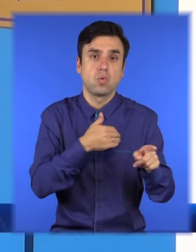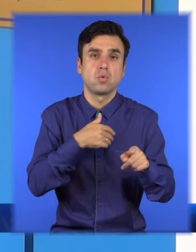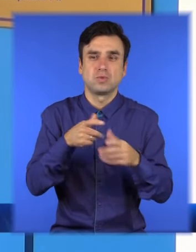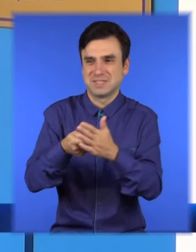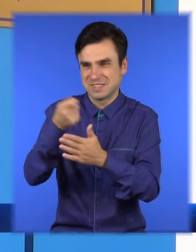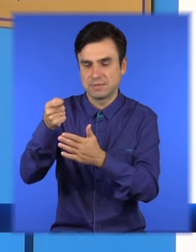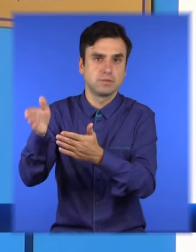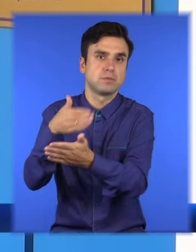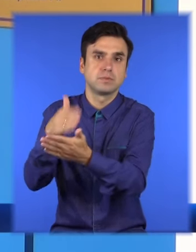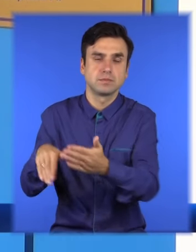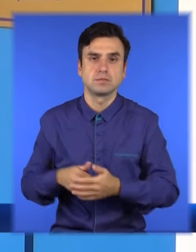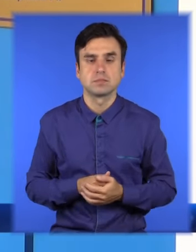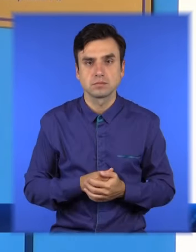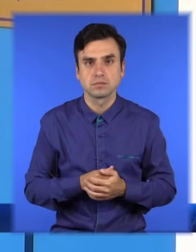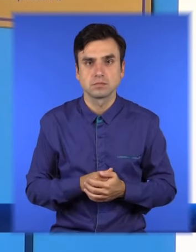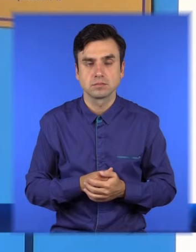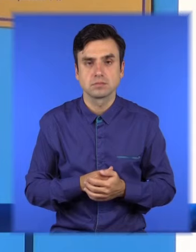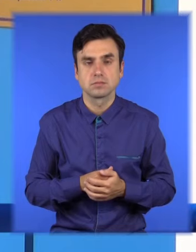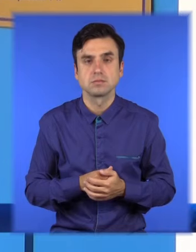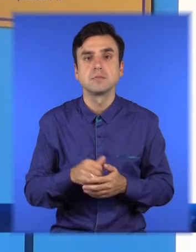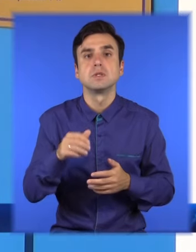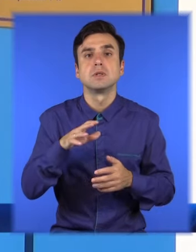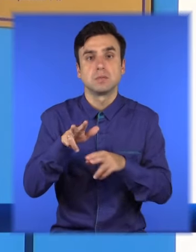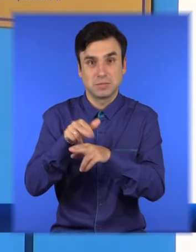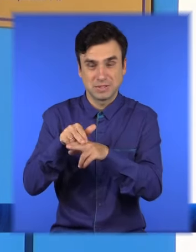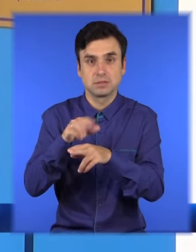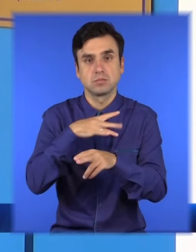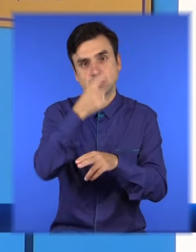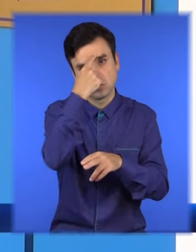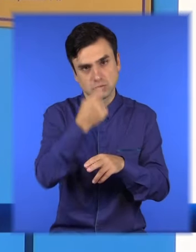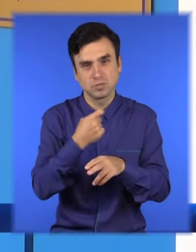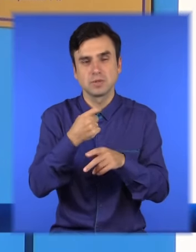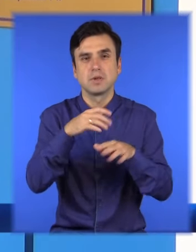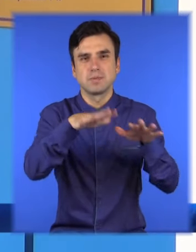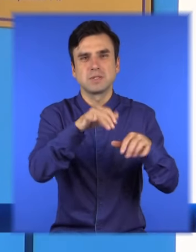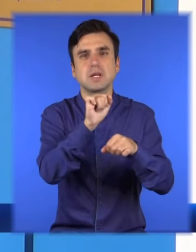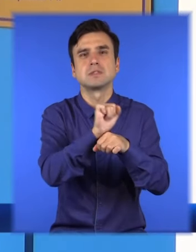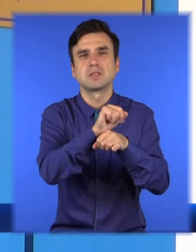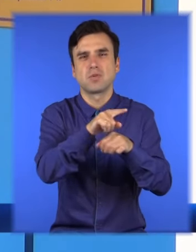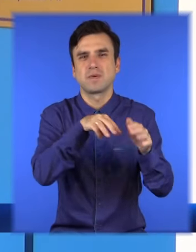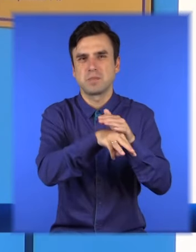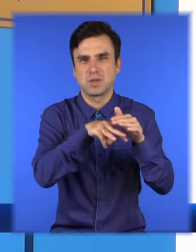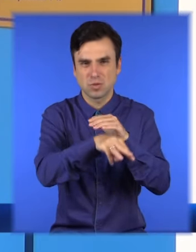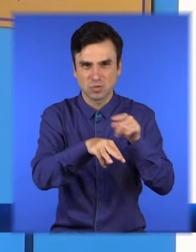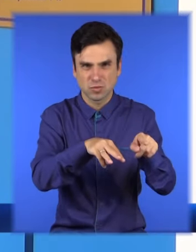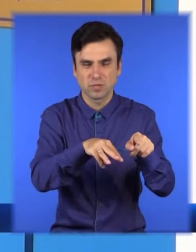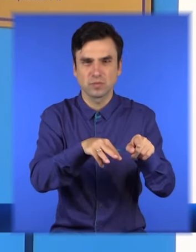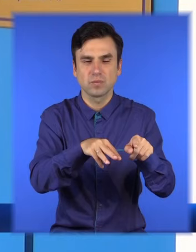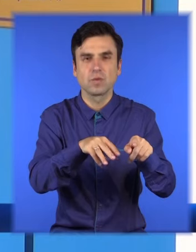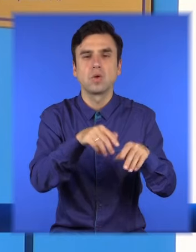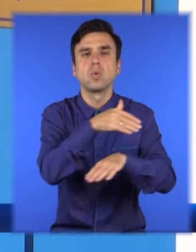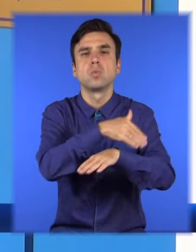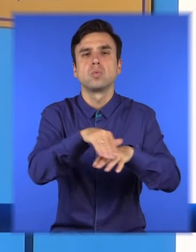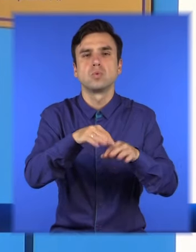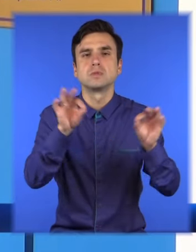поліції надійшло повідомлення про те, що на одній із зупинок громадського транспорту швидкісний трамвай, а саме по вулиці